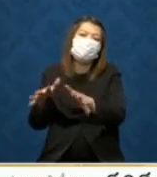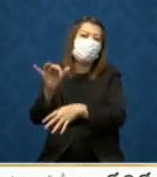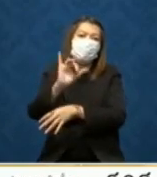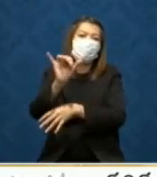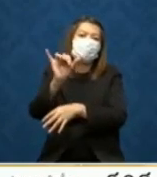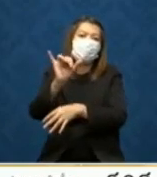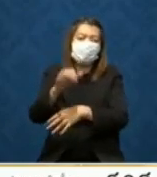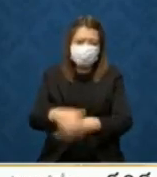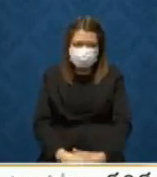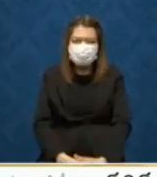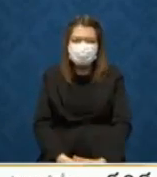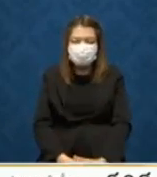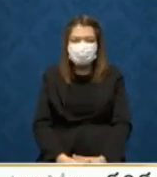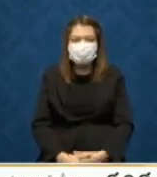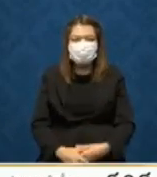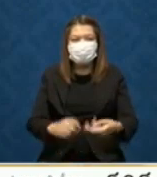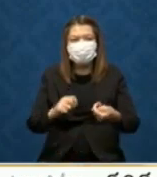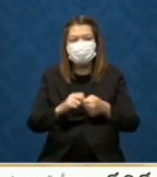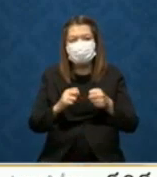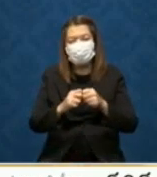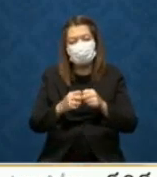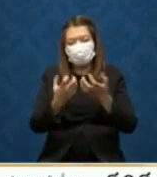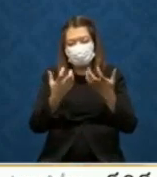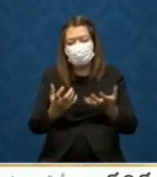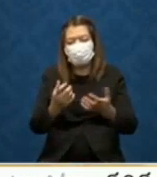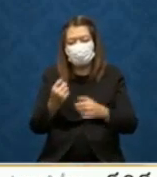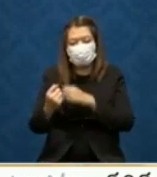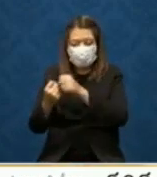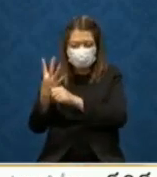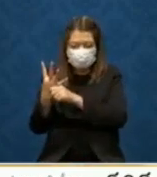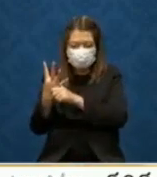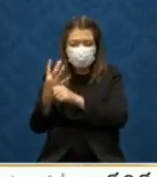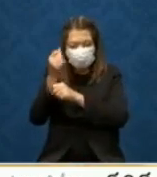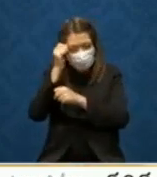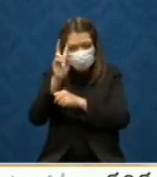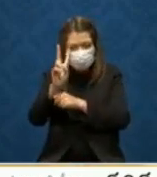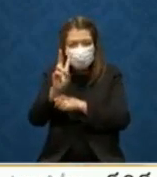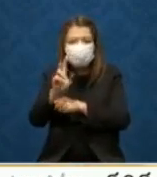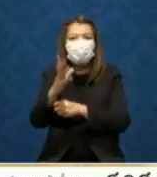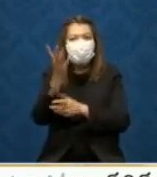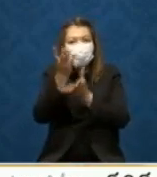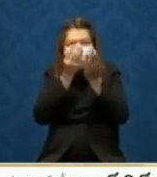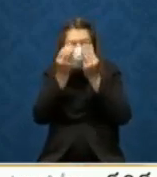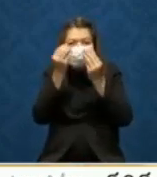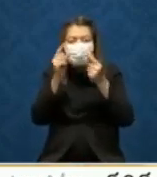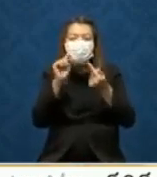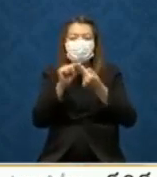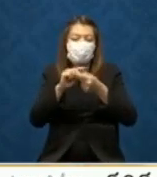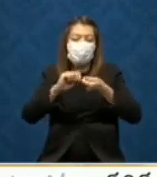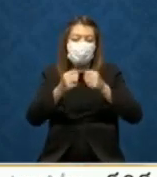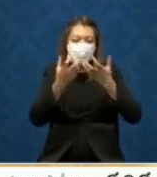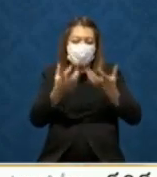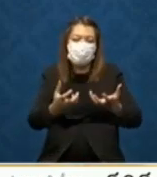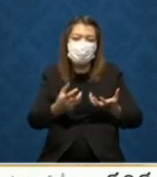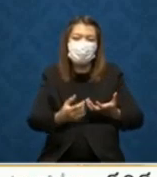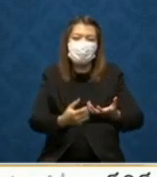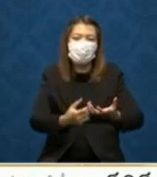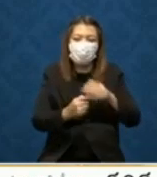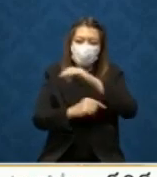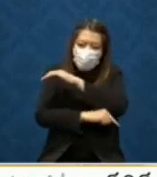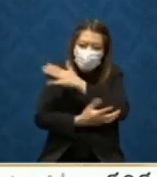ได้ปัญหาใหญ่นะครับที่เกิดมา 4ปี 2วันที่ผ่านมาที่ผมได้ฟังเรื่องใหญ่ก็คือ 1เลย